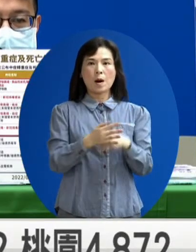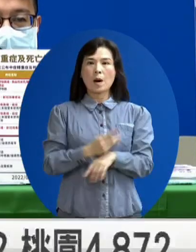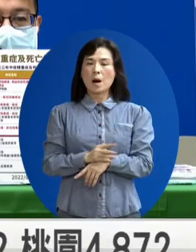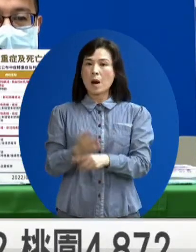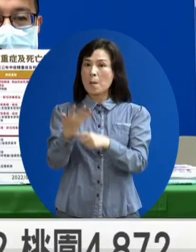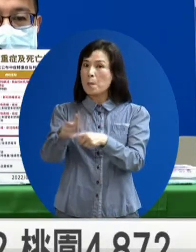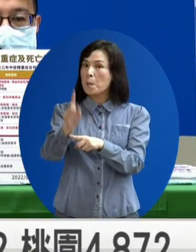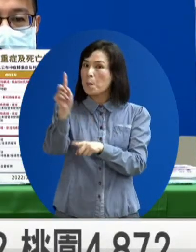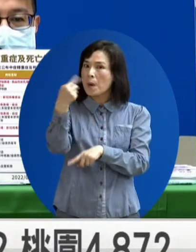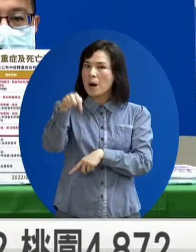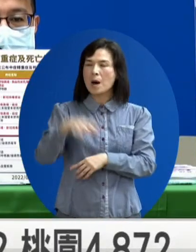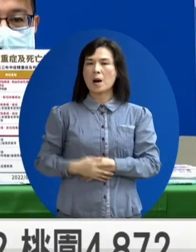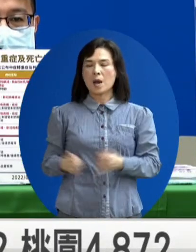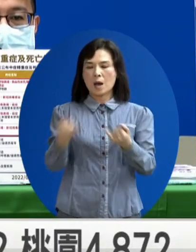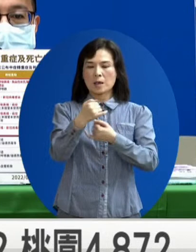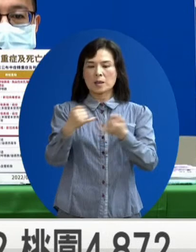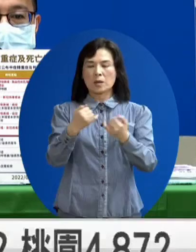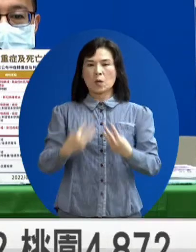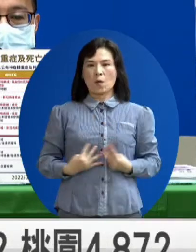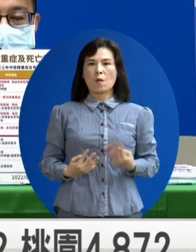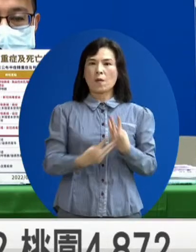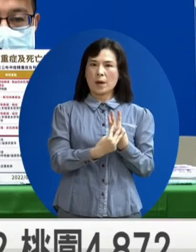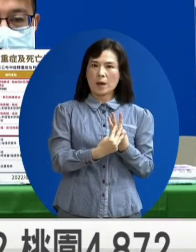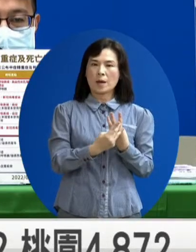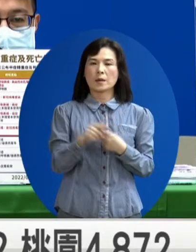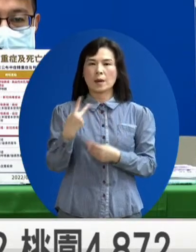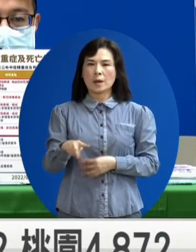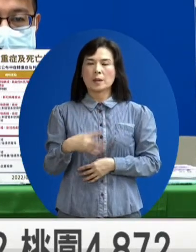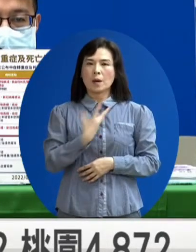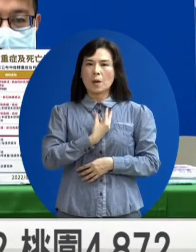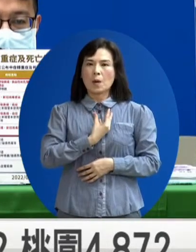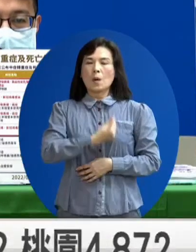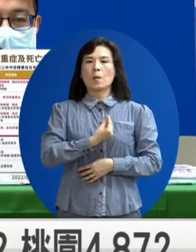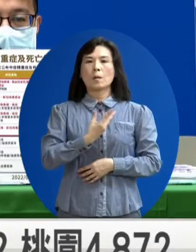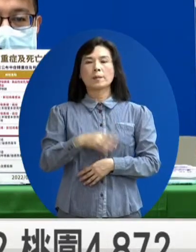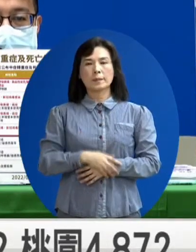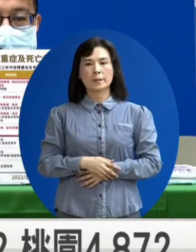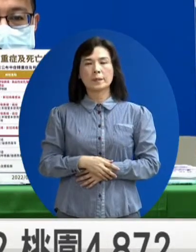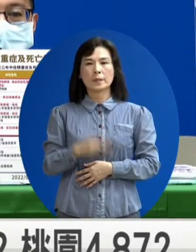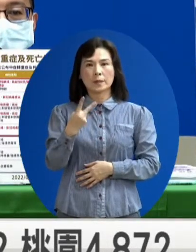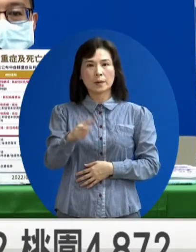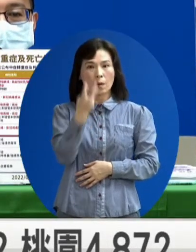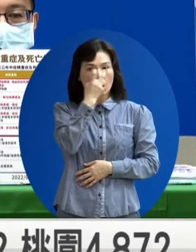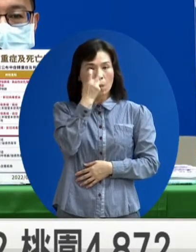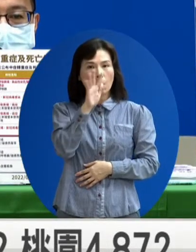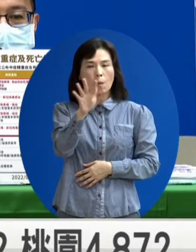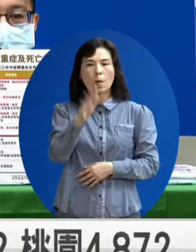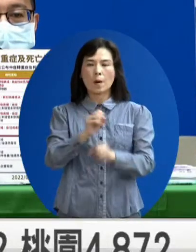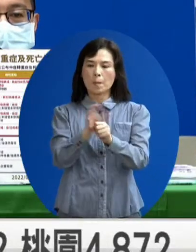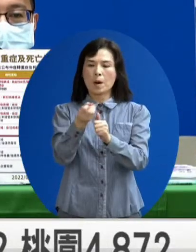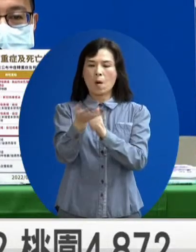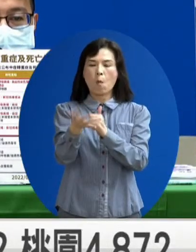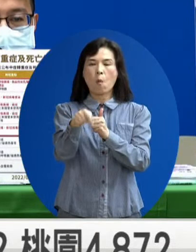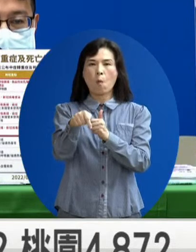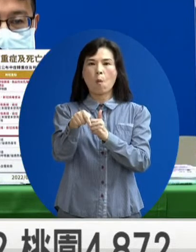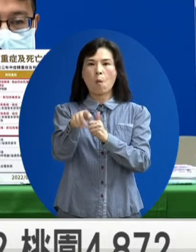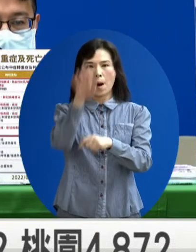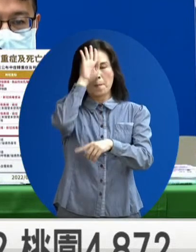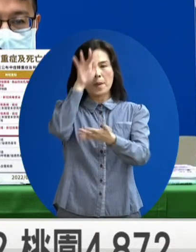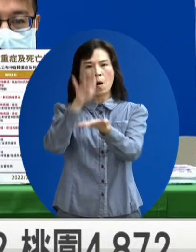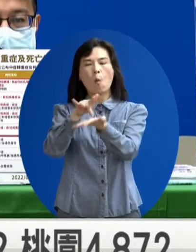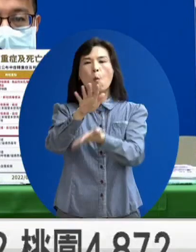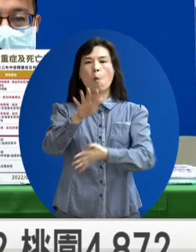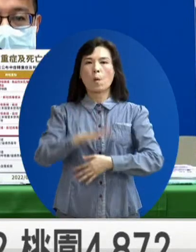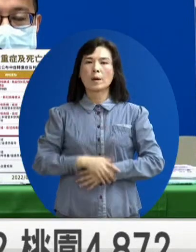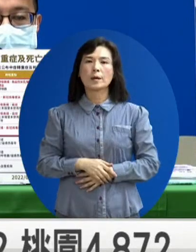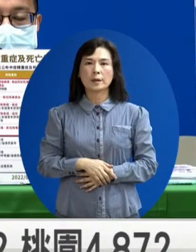实上是细菌性的肺炎合并有呼吸衰竭，不过同时也有验出有这个新冠的病毒